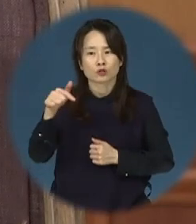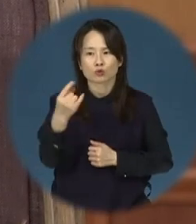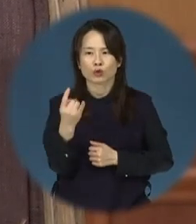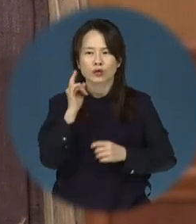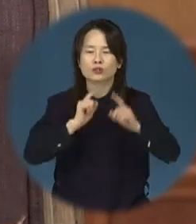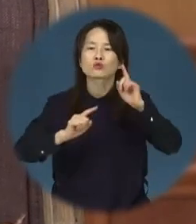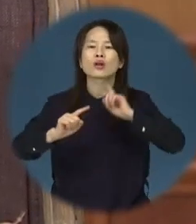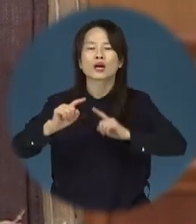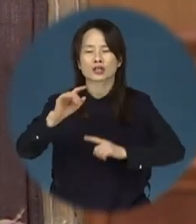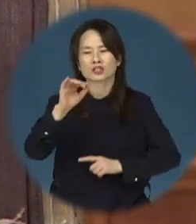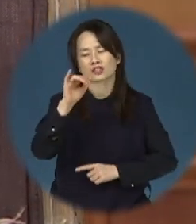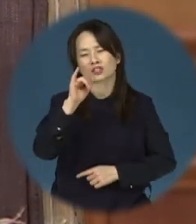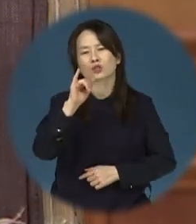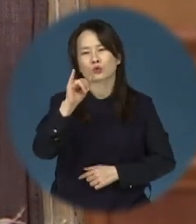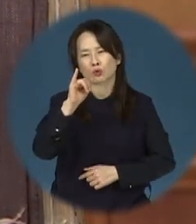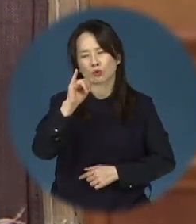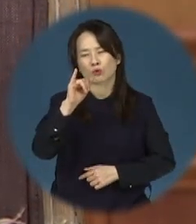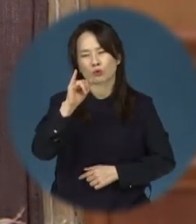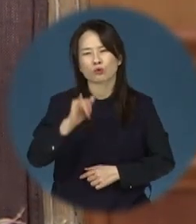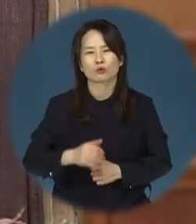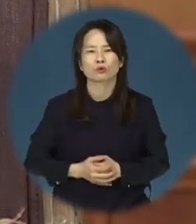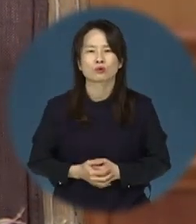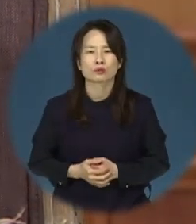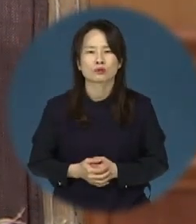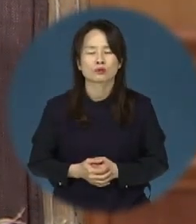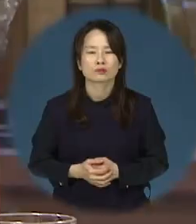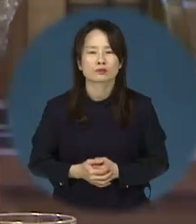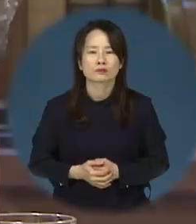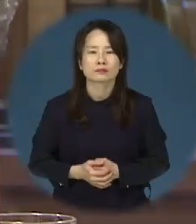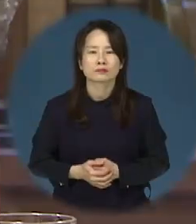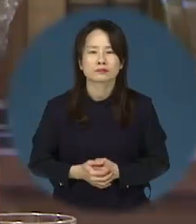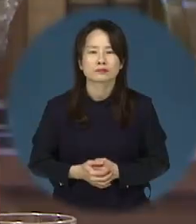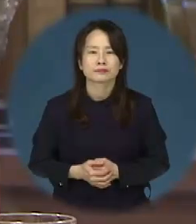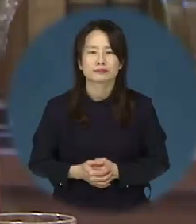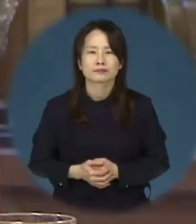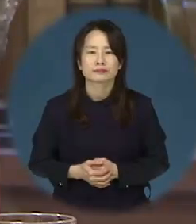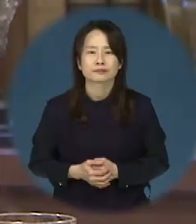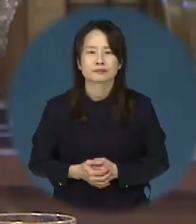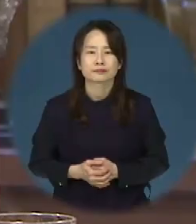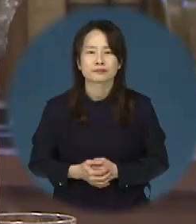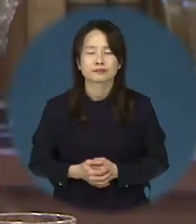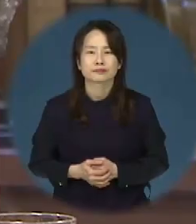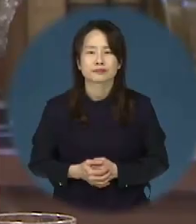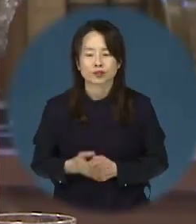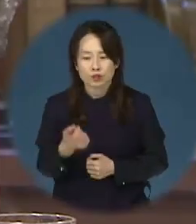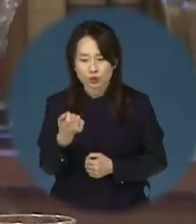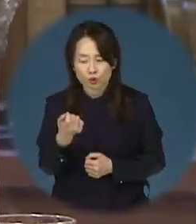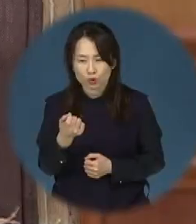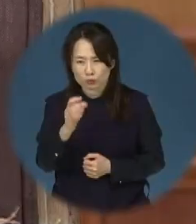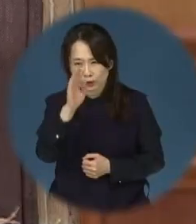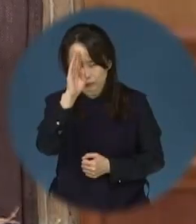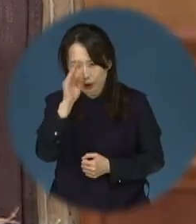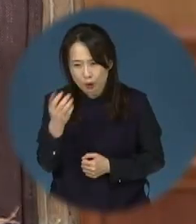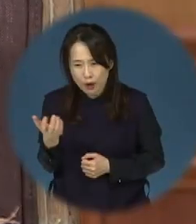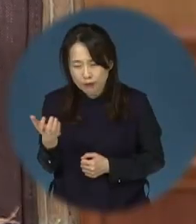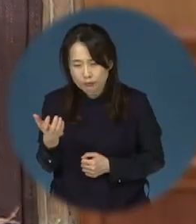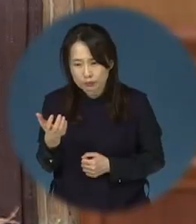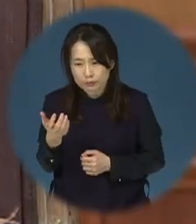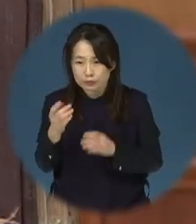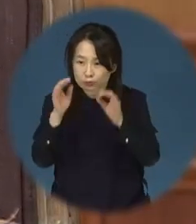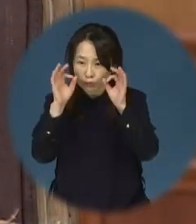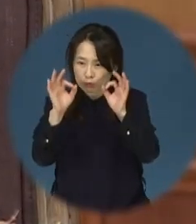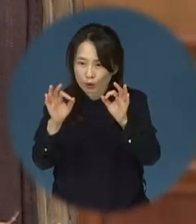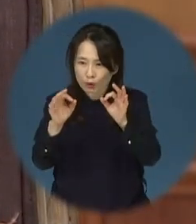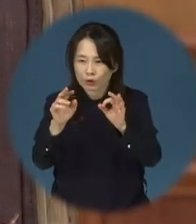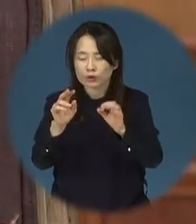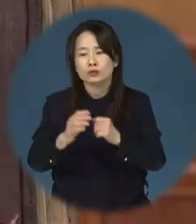예. 됐는데 어떻게 저렇게 걸어다니고 멀쩡할까라는 생각이 들 때가 있었어요. 우리가 조금만 문제가 생기면 예. 마비 증상이 있어서